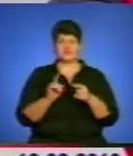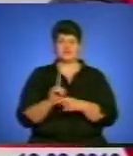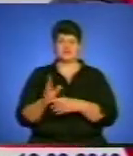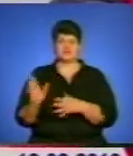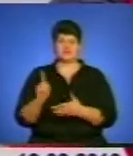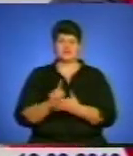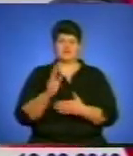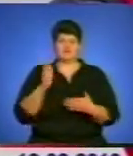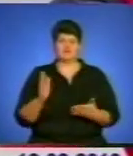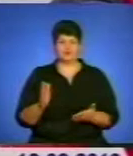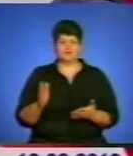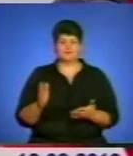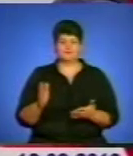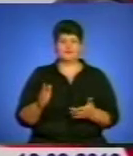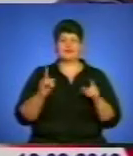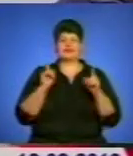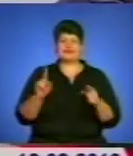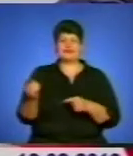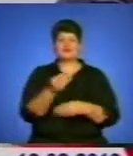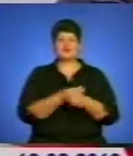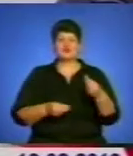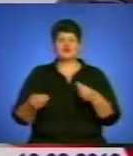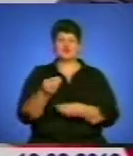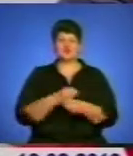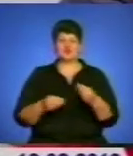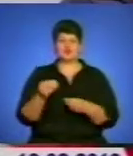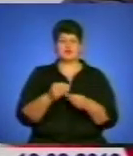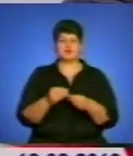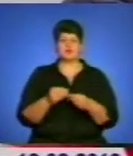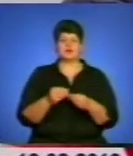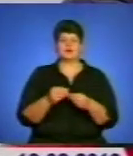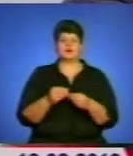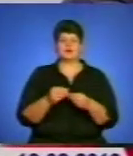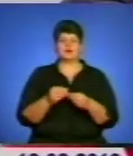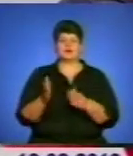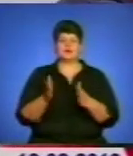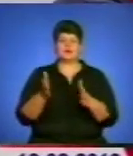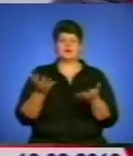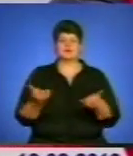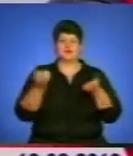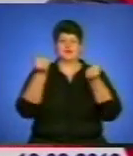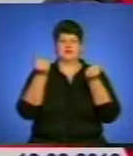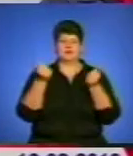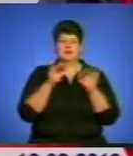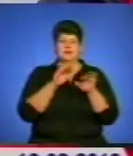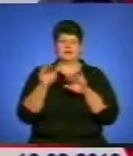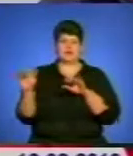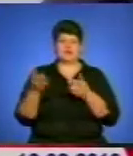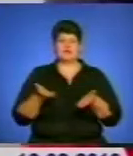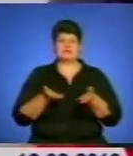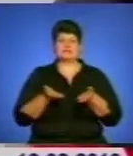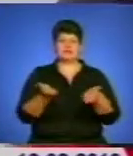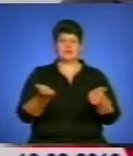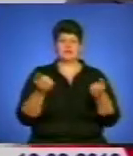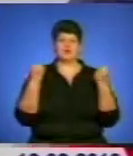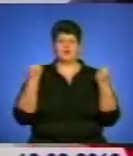бути, розумієте? Тільки іскусна траса підніме той рівень саме спорту, розумієте, наше. Розумієте, ми от стараємося,